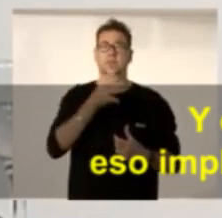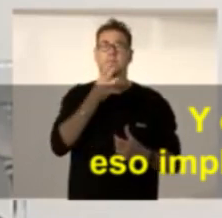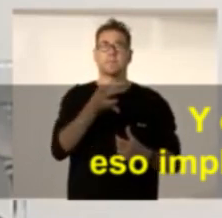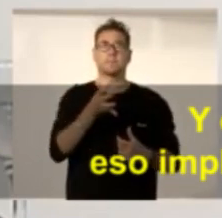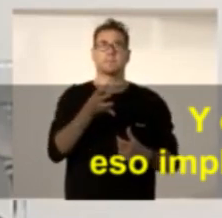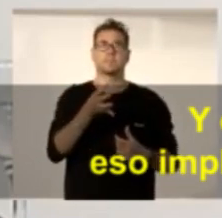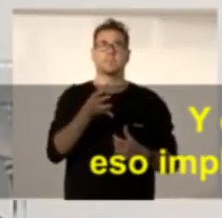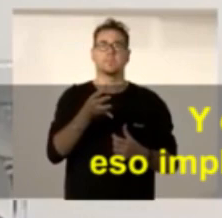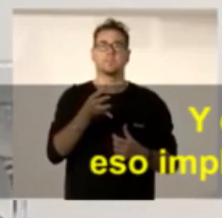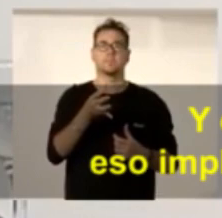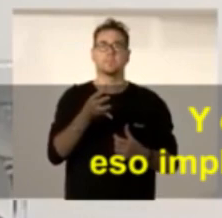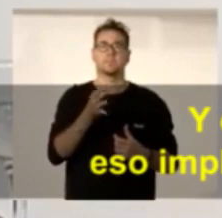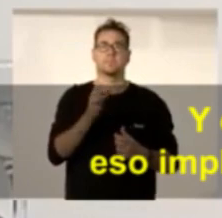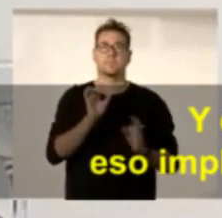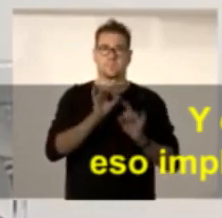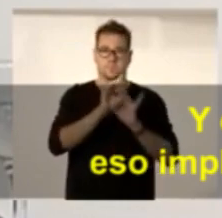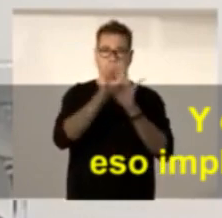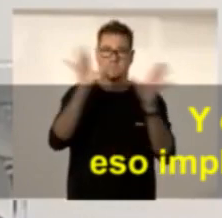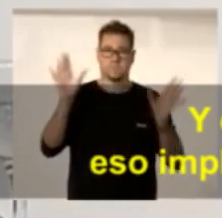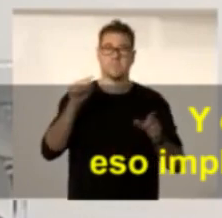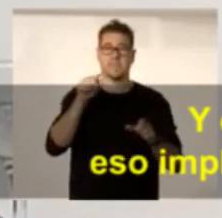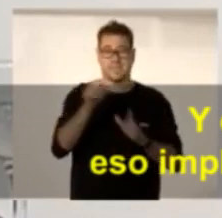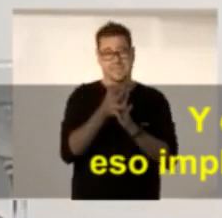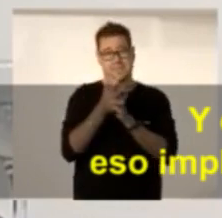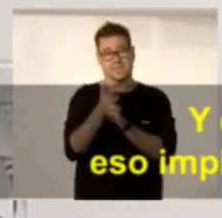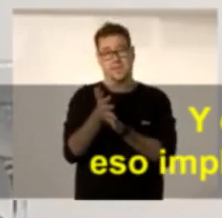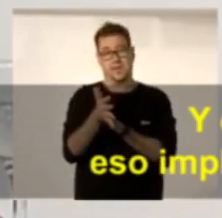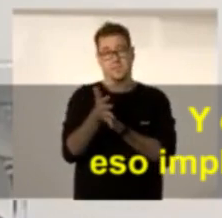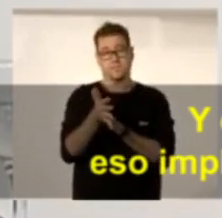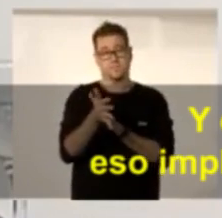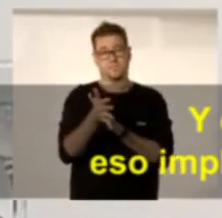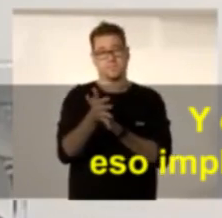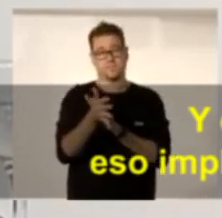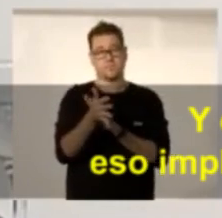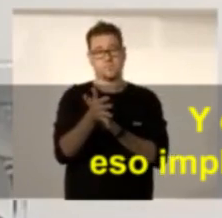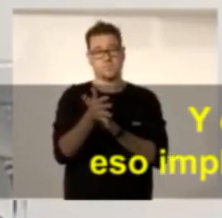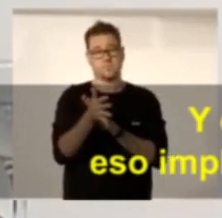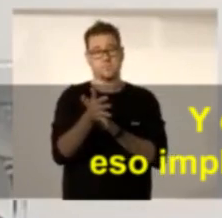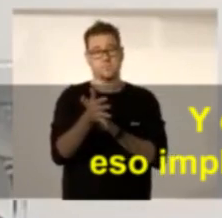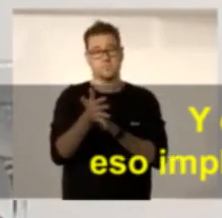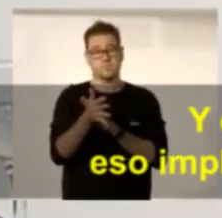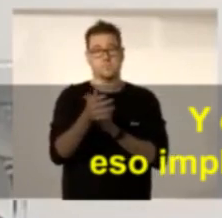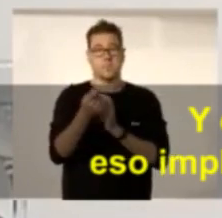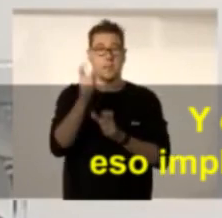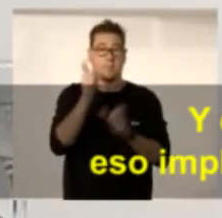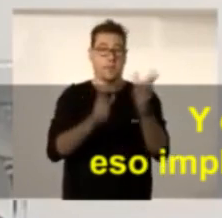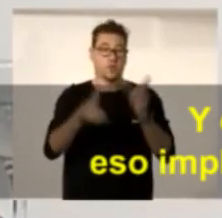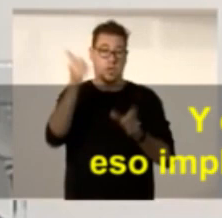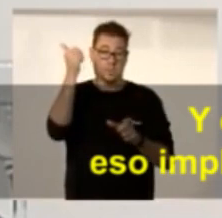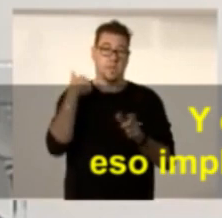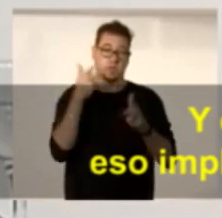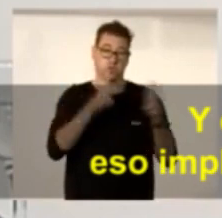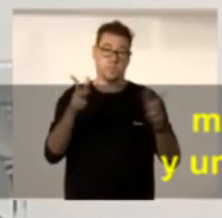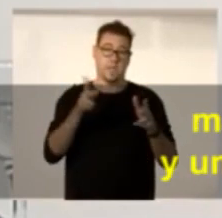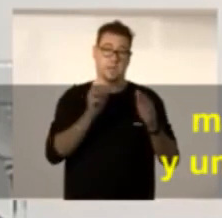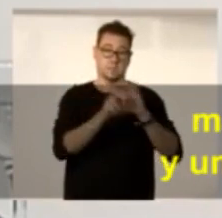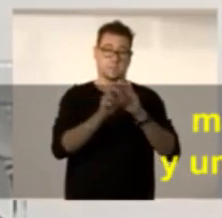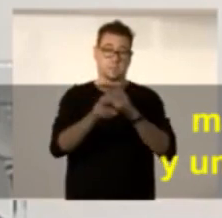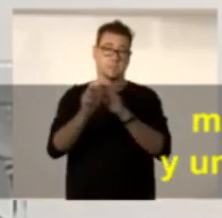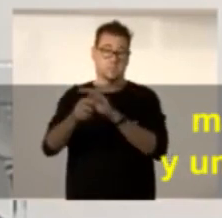perquè, òbviament, això implica major número de persones ingressades en els